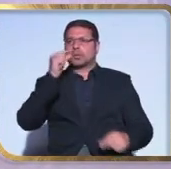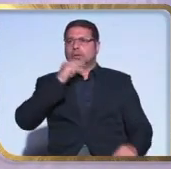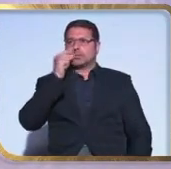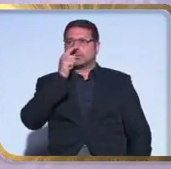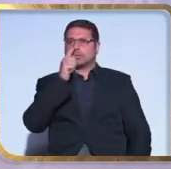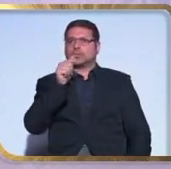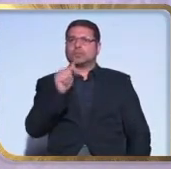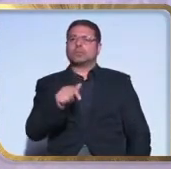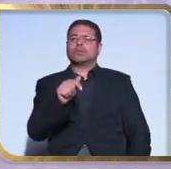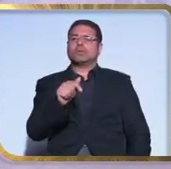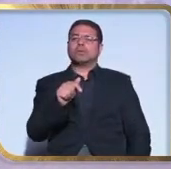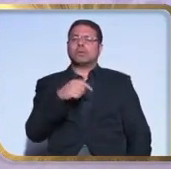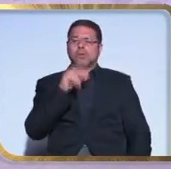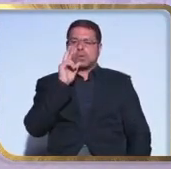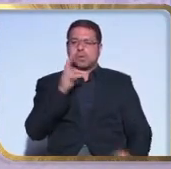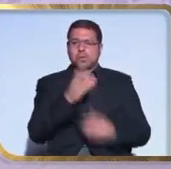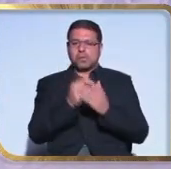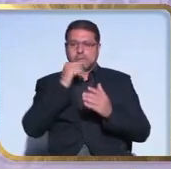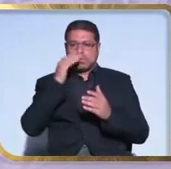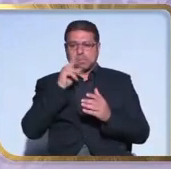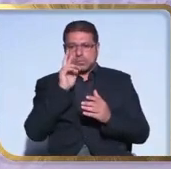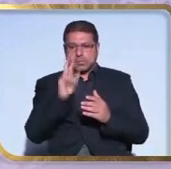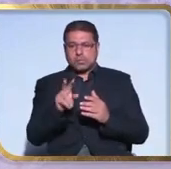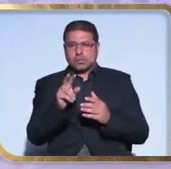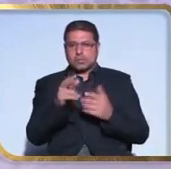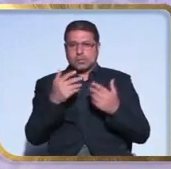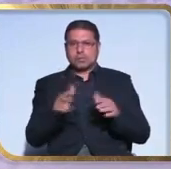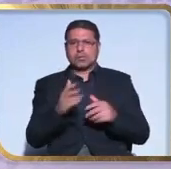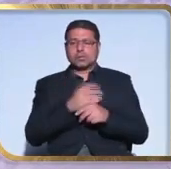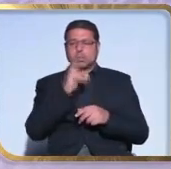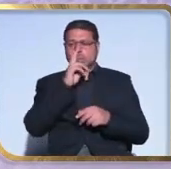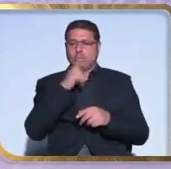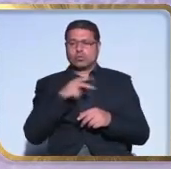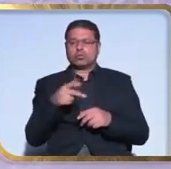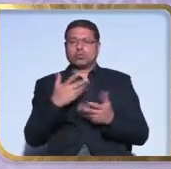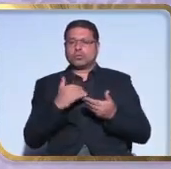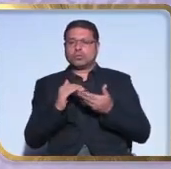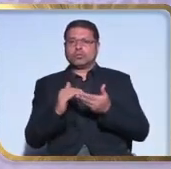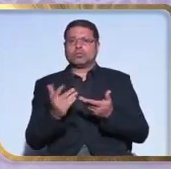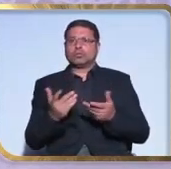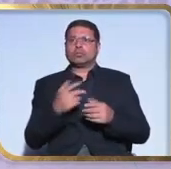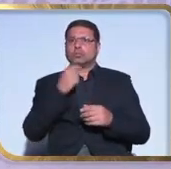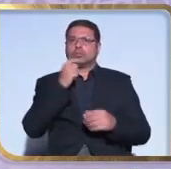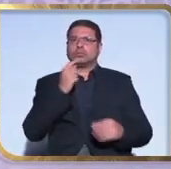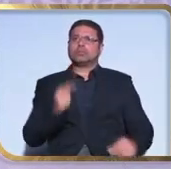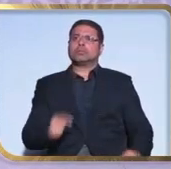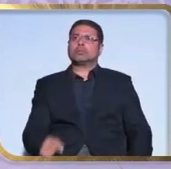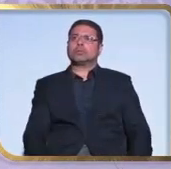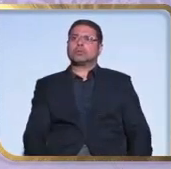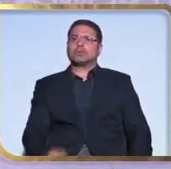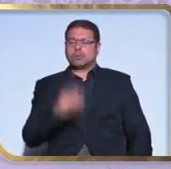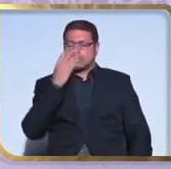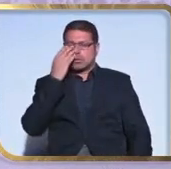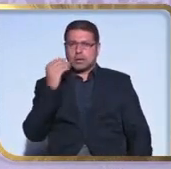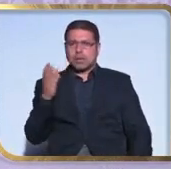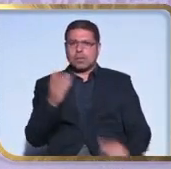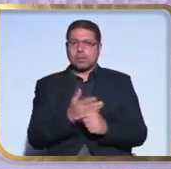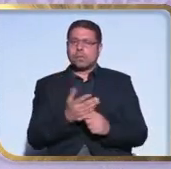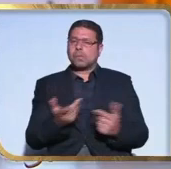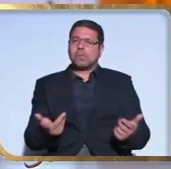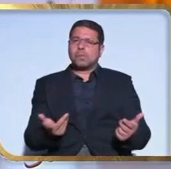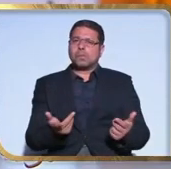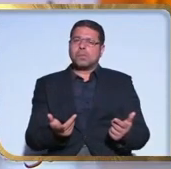عليه يعني انا كل ما بشوف بنتي تعبانه بتتعب دي بتتكلم قدامي مش قادره اسامحه مش قادره تسامحيه لي